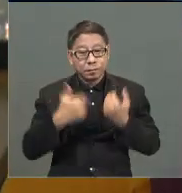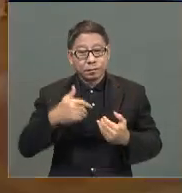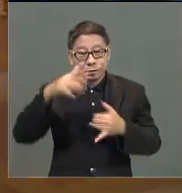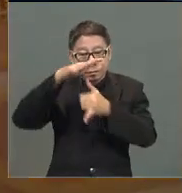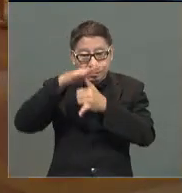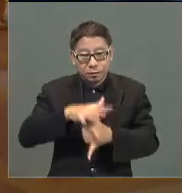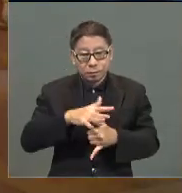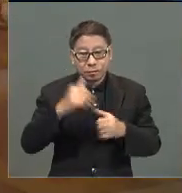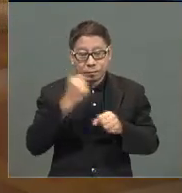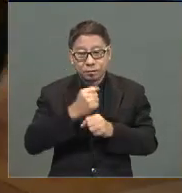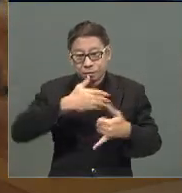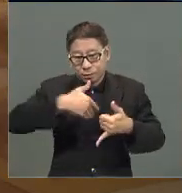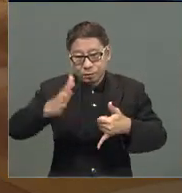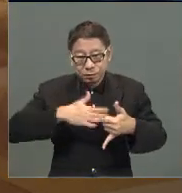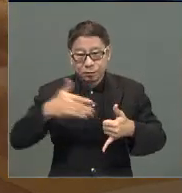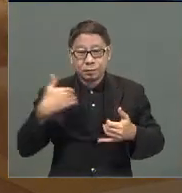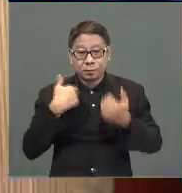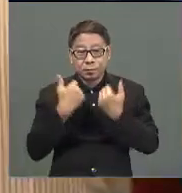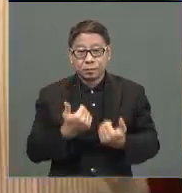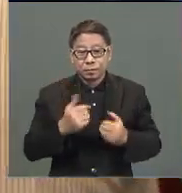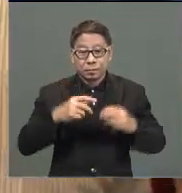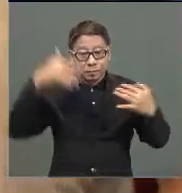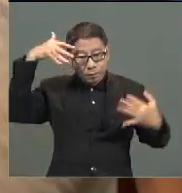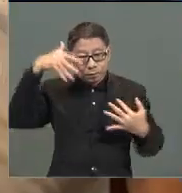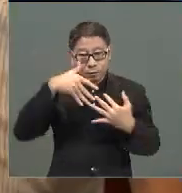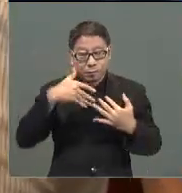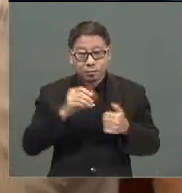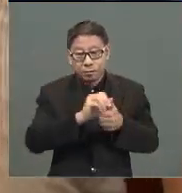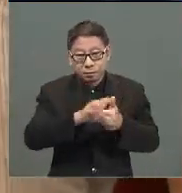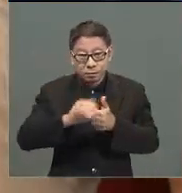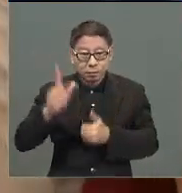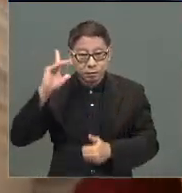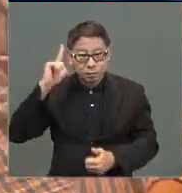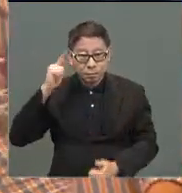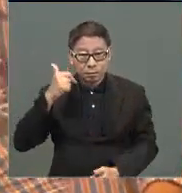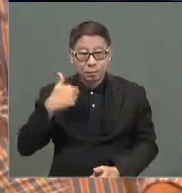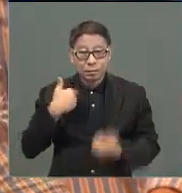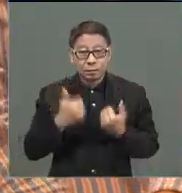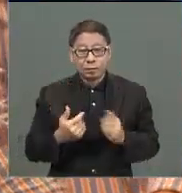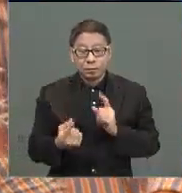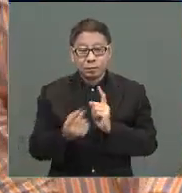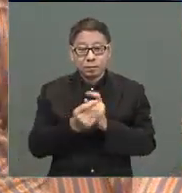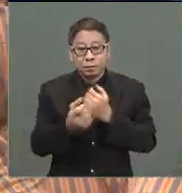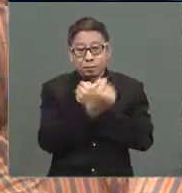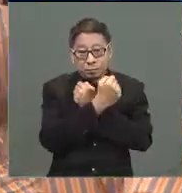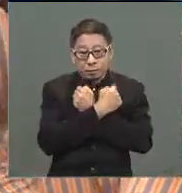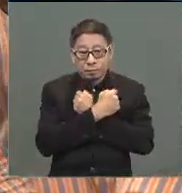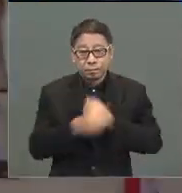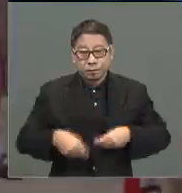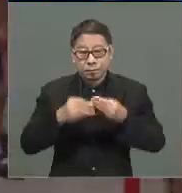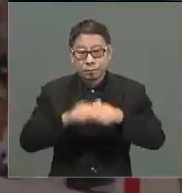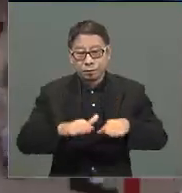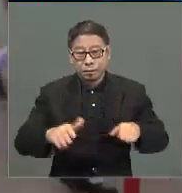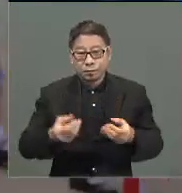การณ์ที่ถูกมีความรุนแรงค่ะนักจิตวิทยาก็เลยแนะนำผู้ปกครองให้มอบความอบอุ่นให้กับน้อง